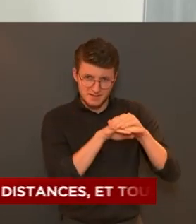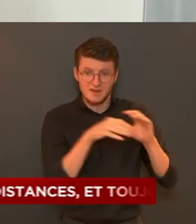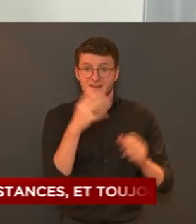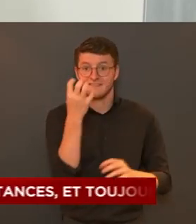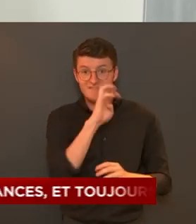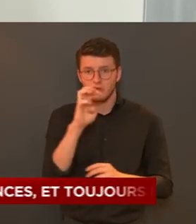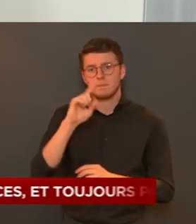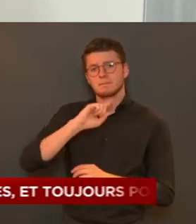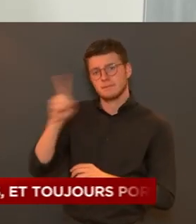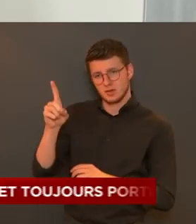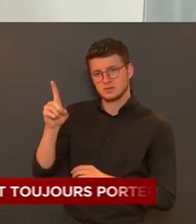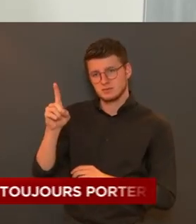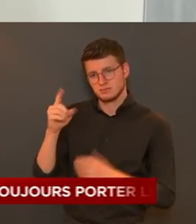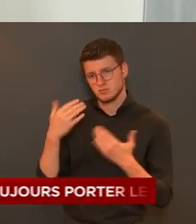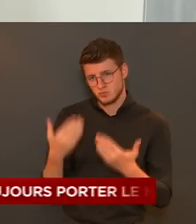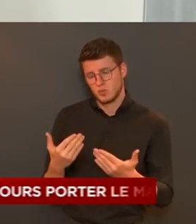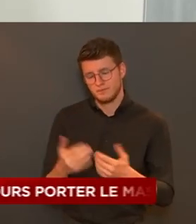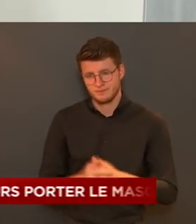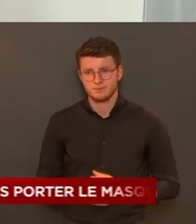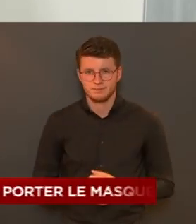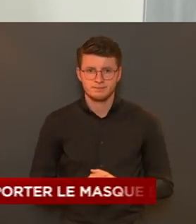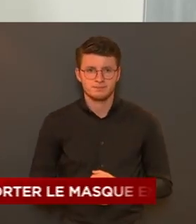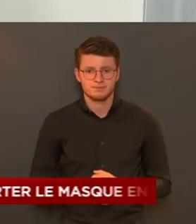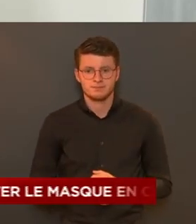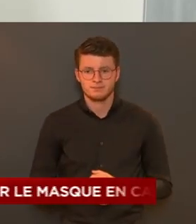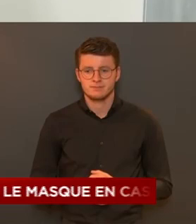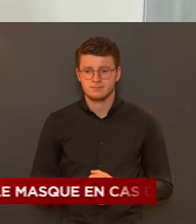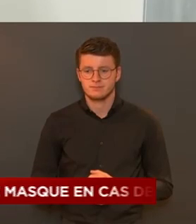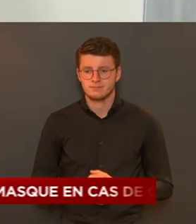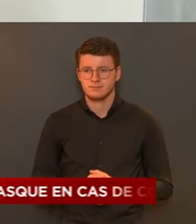à l'intérieur et 400 personnes à l'extérieur. Ça reste applicable.